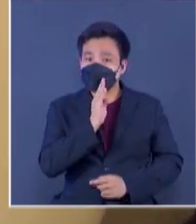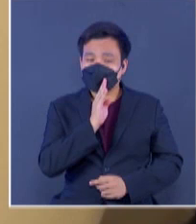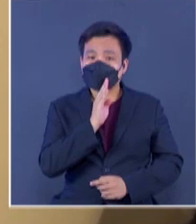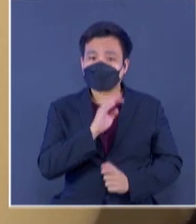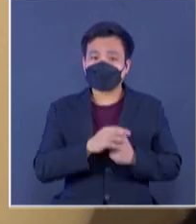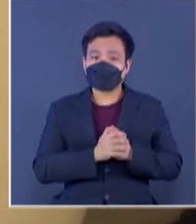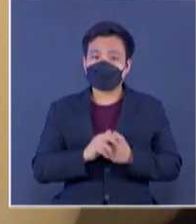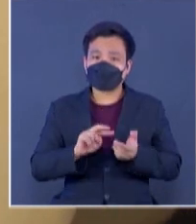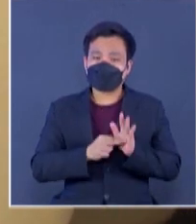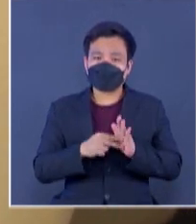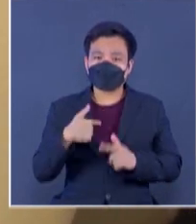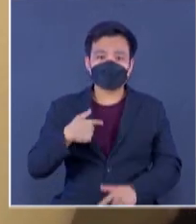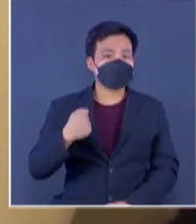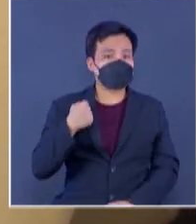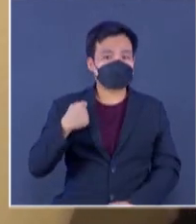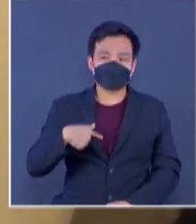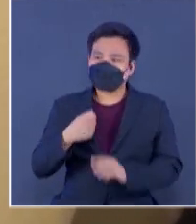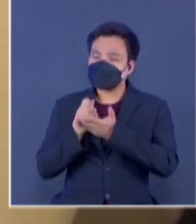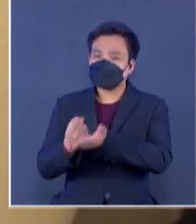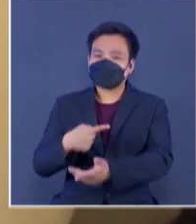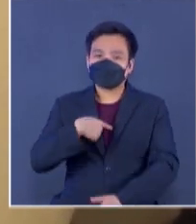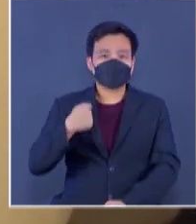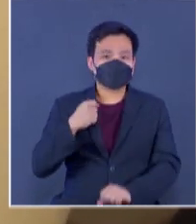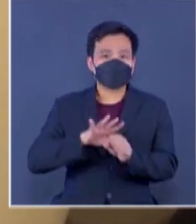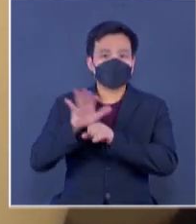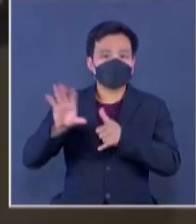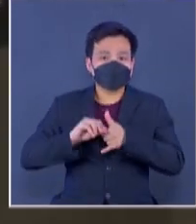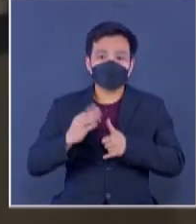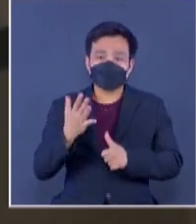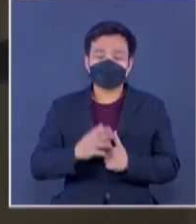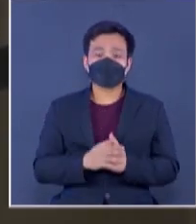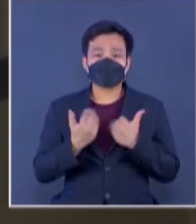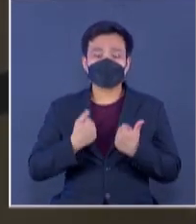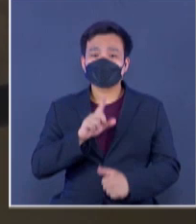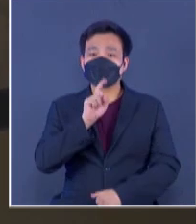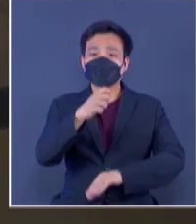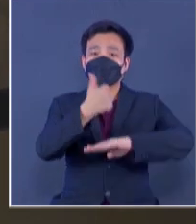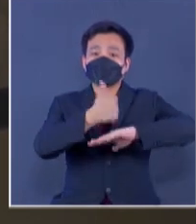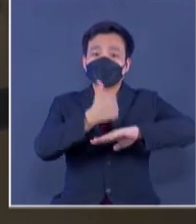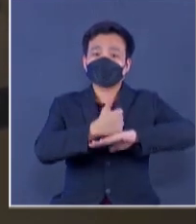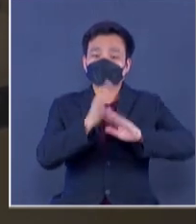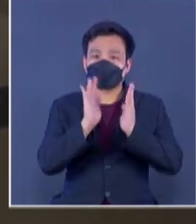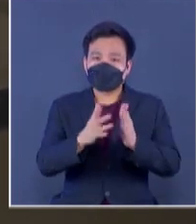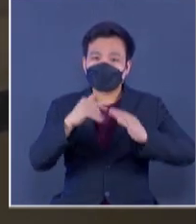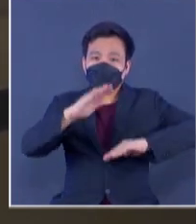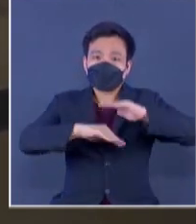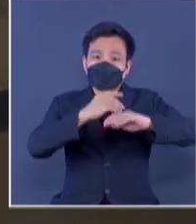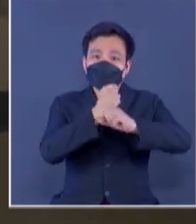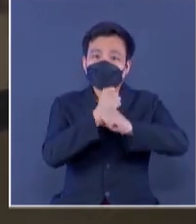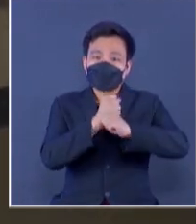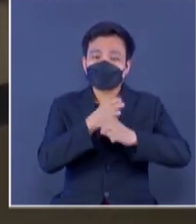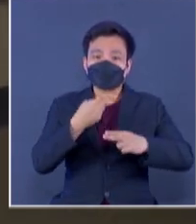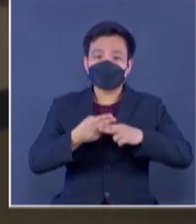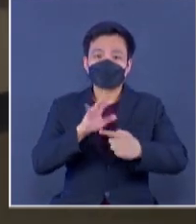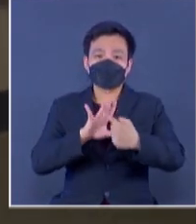คะมีความมั่นใจในการปฏิบัติงานมากขึ้นทีนี้ไปพูดคุยกับหัวหน้าฝ่ายพัฒนาระบบเชิงกลค่ะนายเด่นช